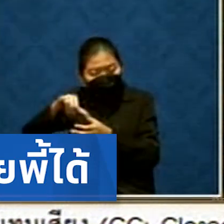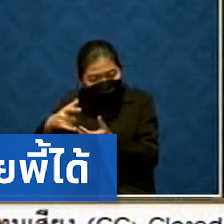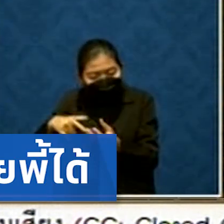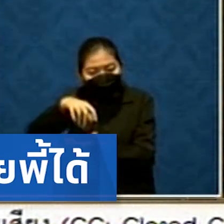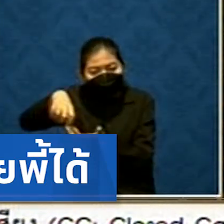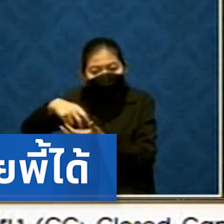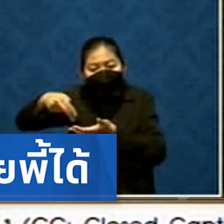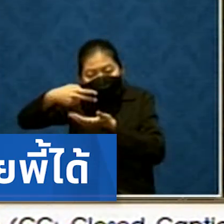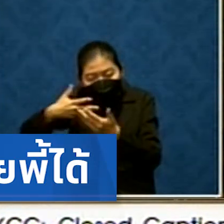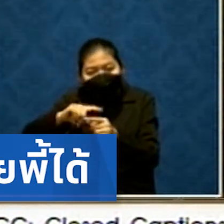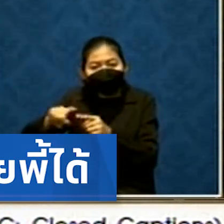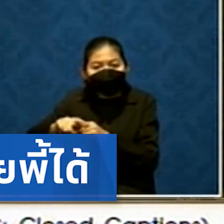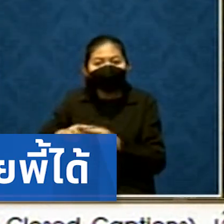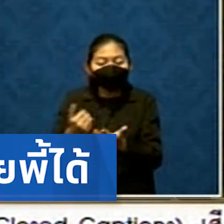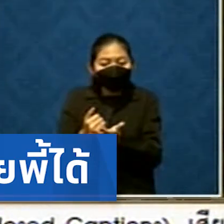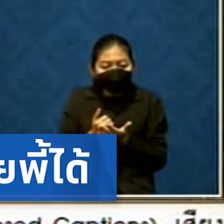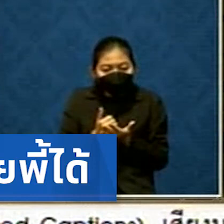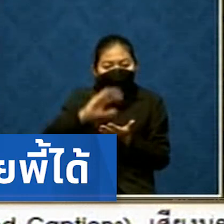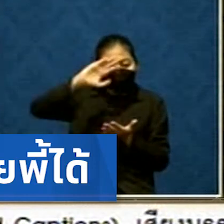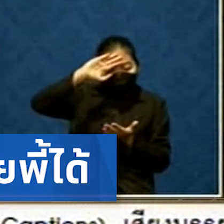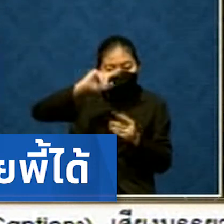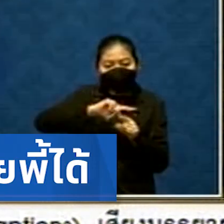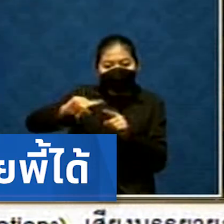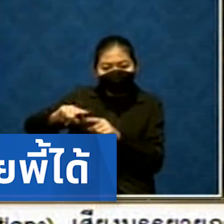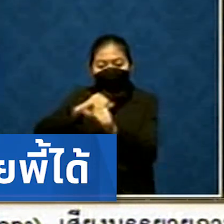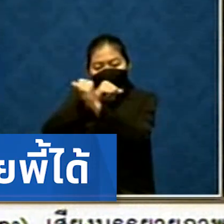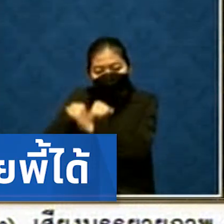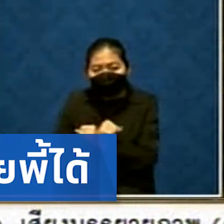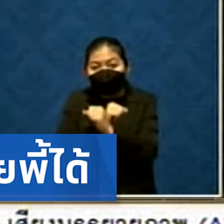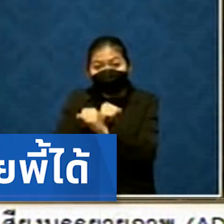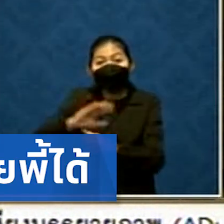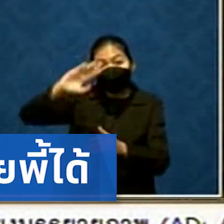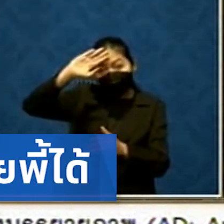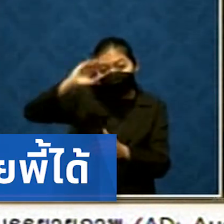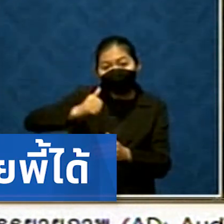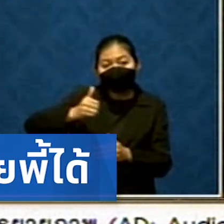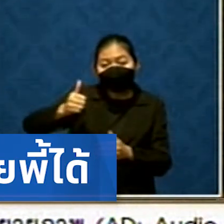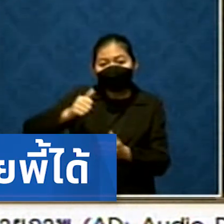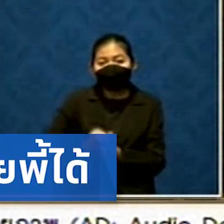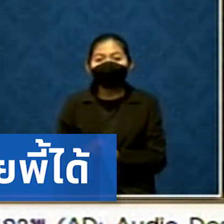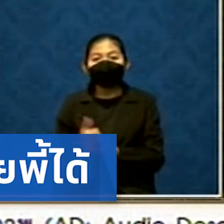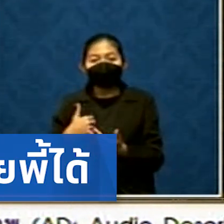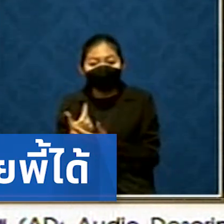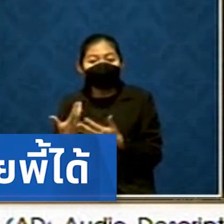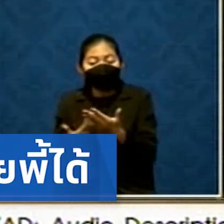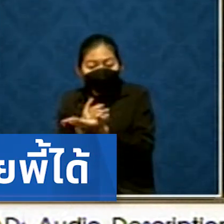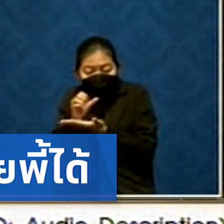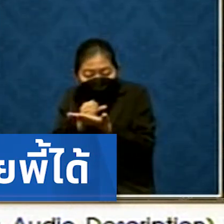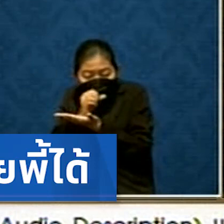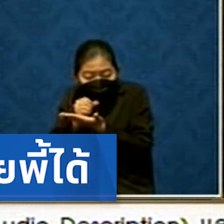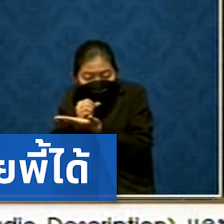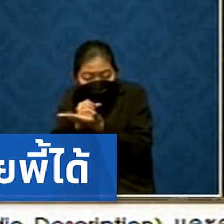ได้นำไปรักษาโรคได้นำไปป้องกันโรคได้แล้วนำมาผีสูบกันเองก็ยังได้ครับ